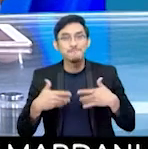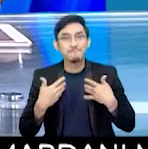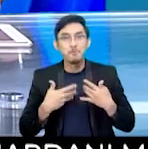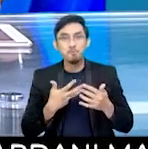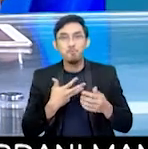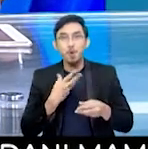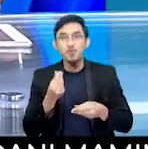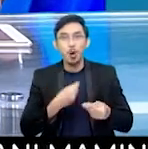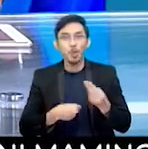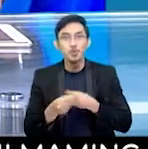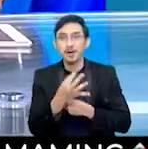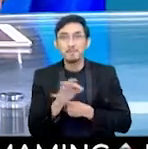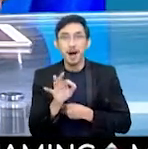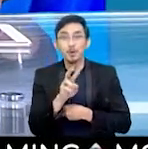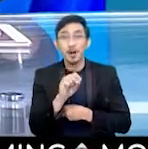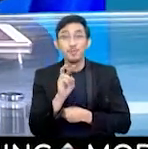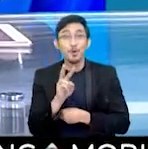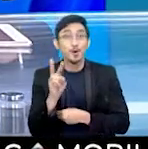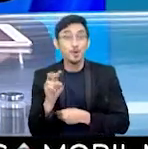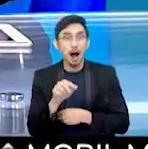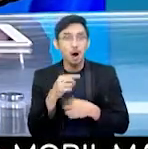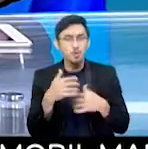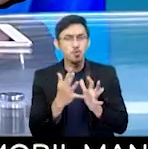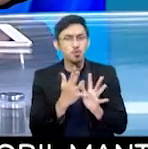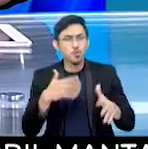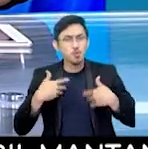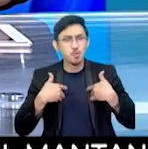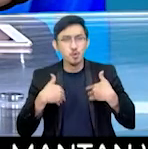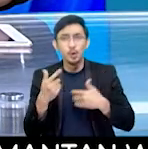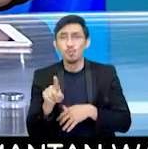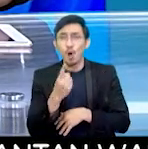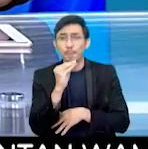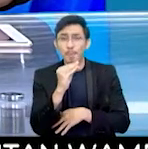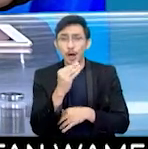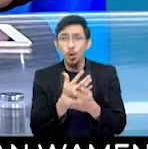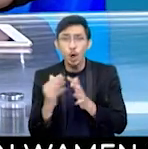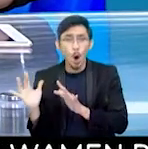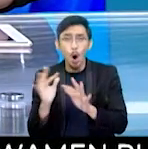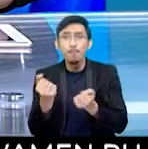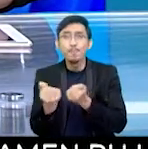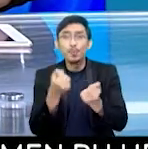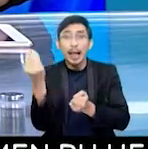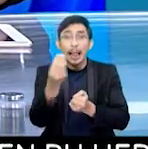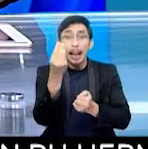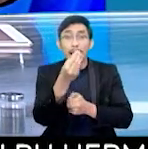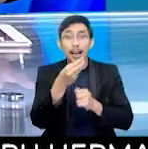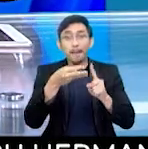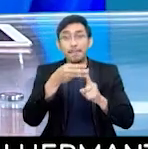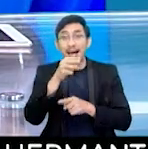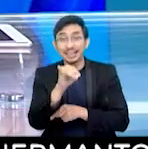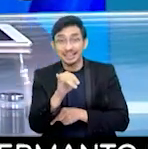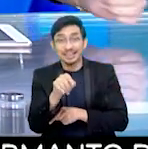pemirsantusias warga antre menukarkan uang Rupiah kertas baru emisi 2022 tergolong tinggi Sejak pagi warga menyerbu mobil